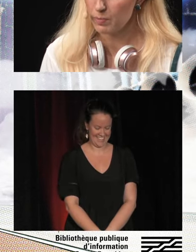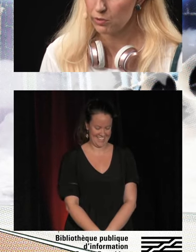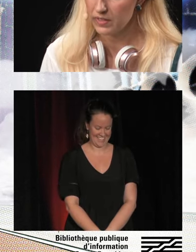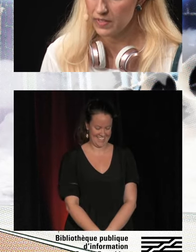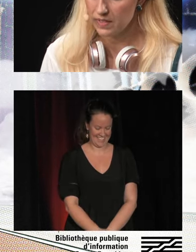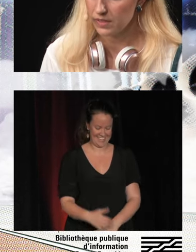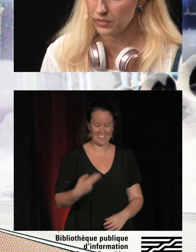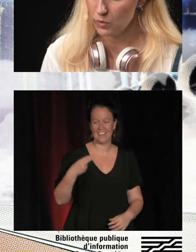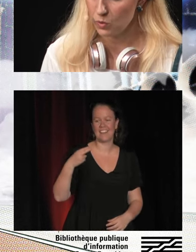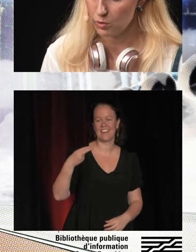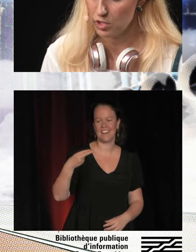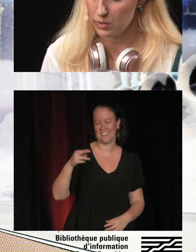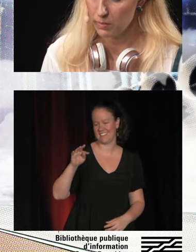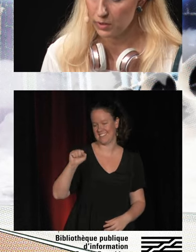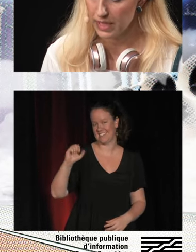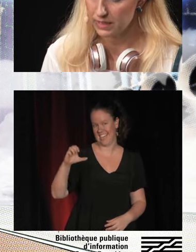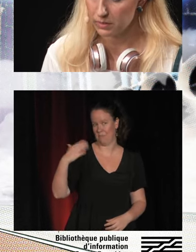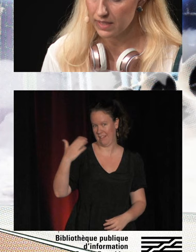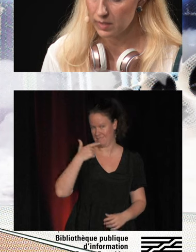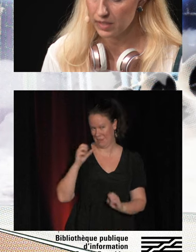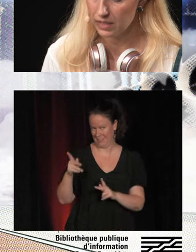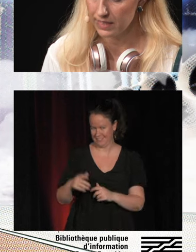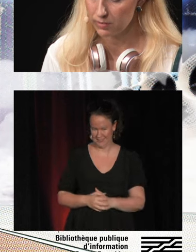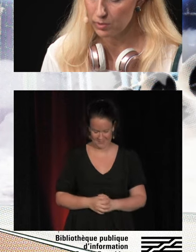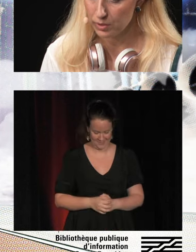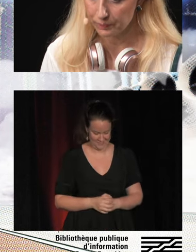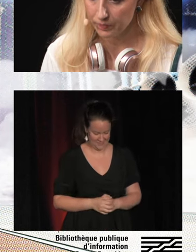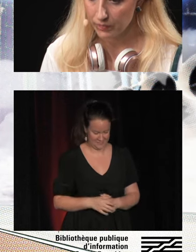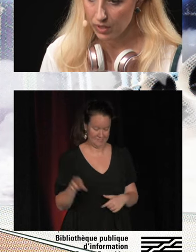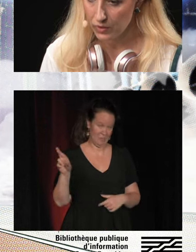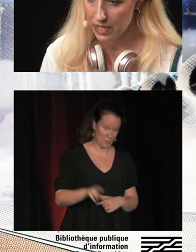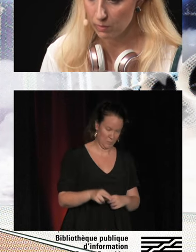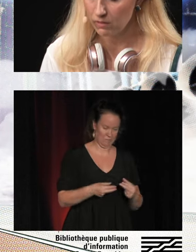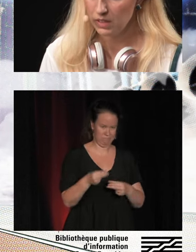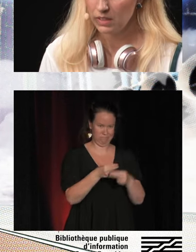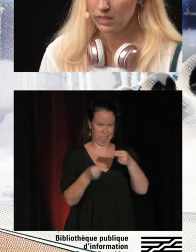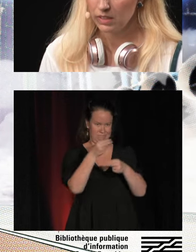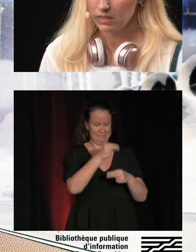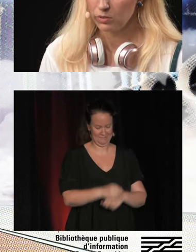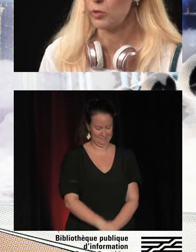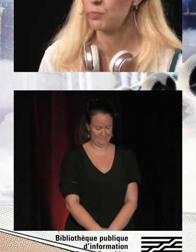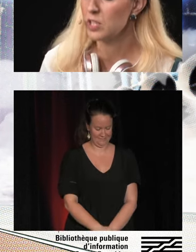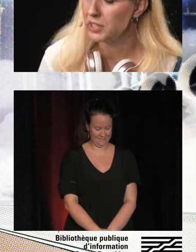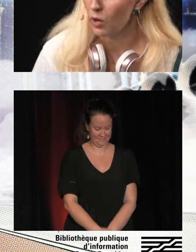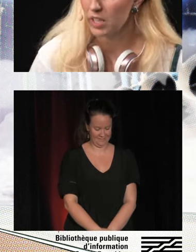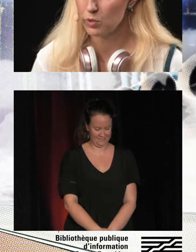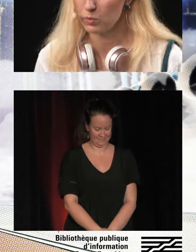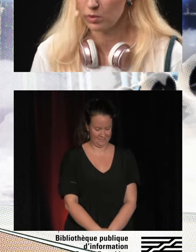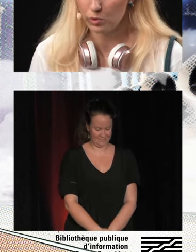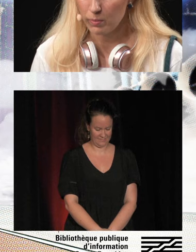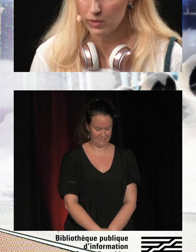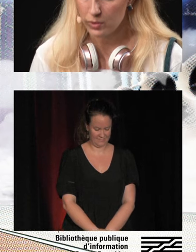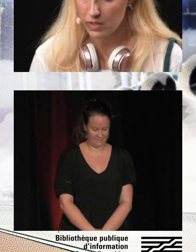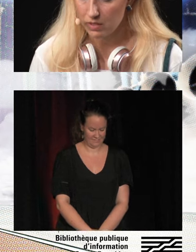donc qu'il faut que je parle du NTSC dès qu'on re-switchera sur Mario Kart. Merci d'avance, cordialement. Non mais je peux l'expliquer là en vrai, parce